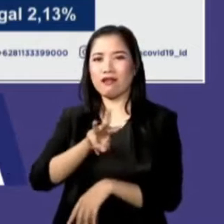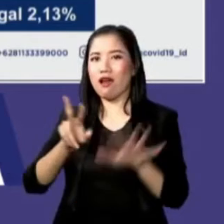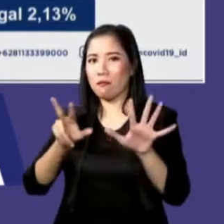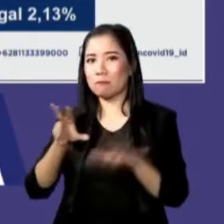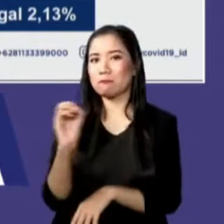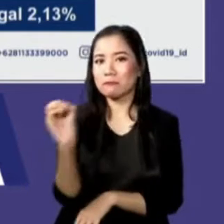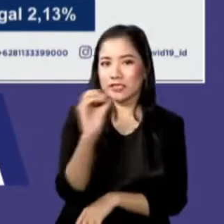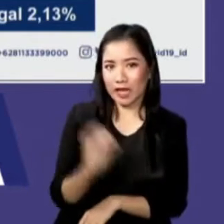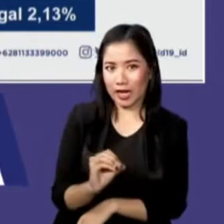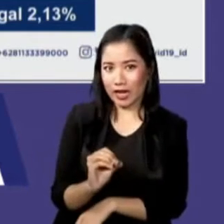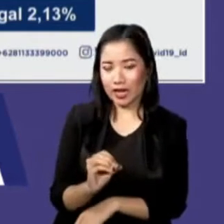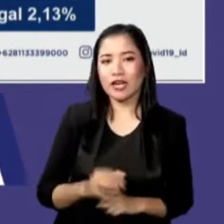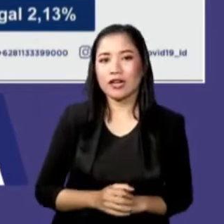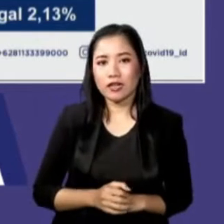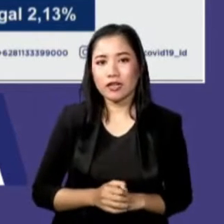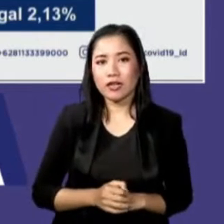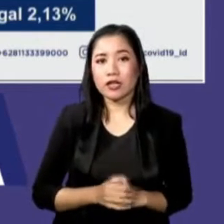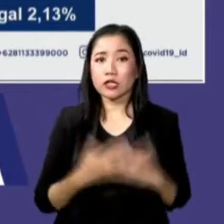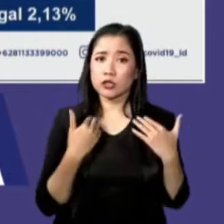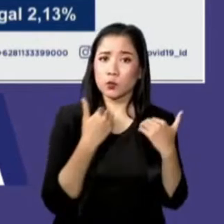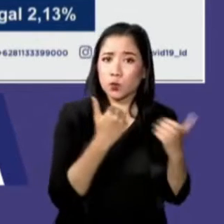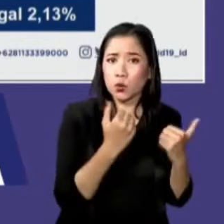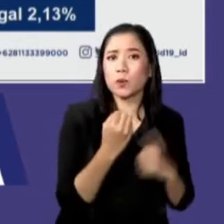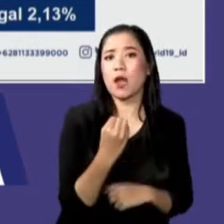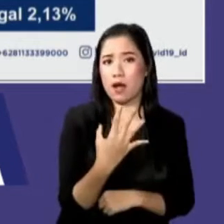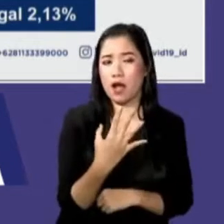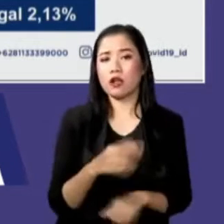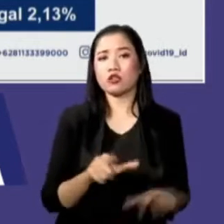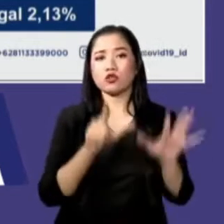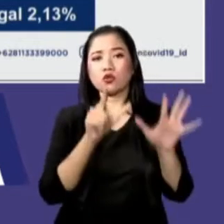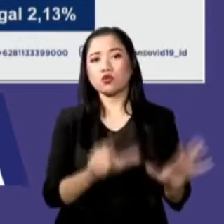26,38%. Sedangkan jumlah kasus sembuh adalah